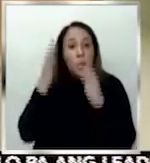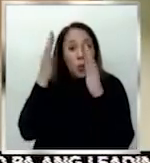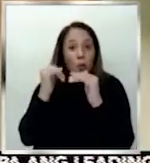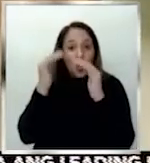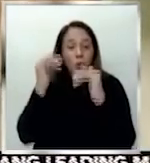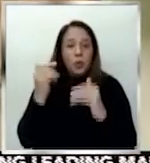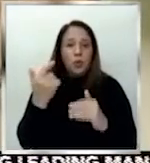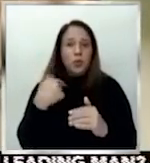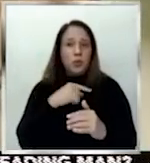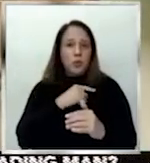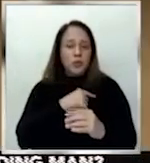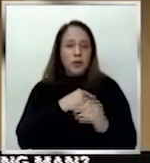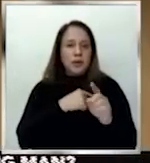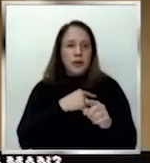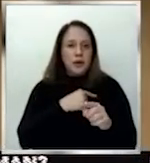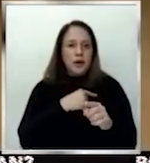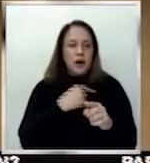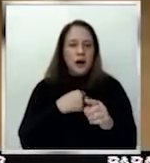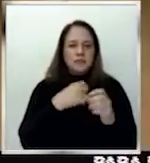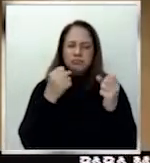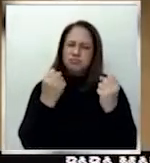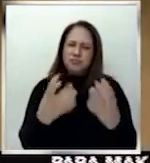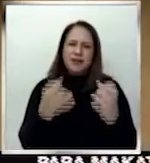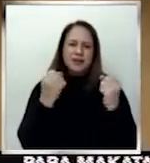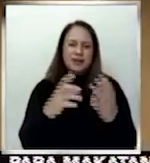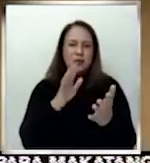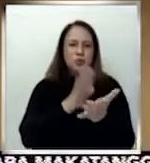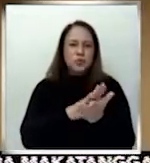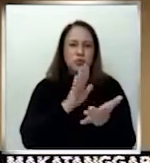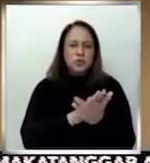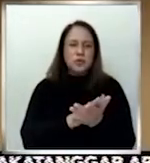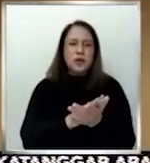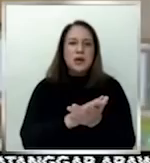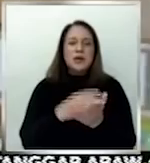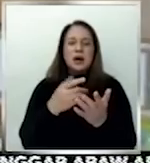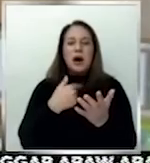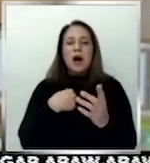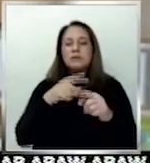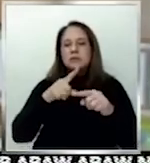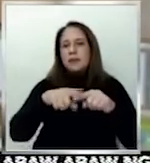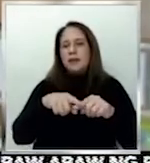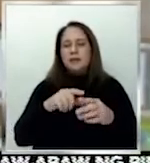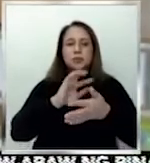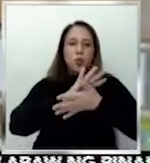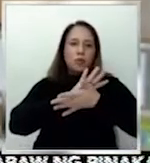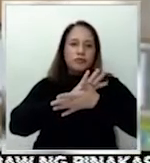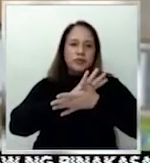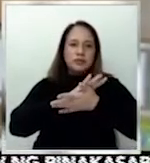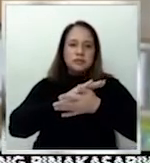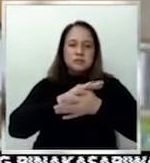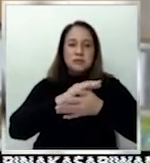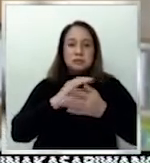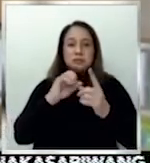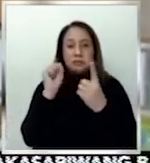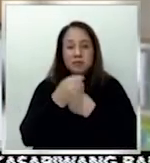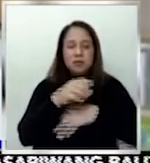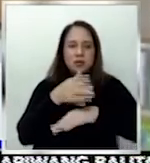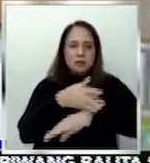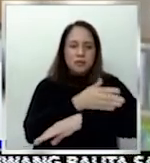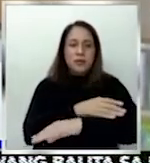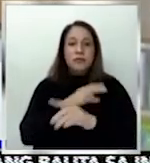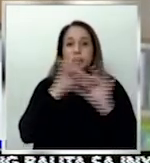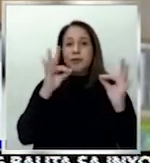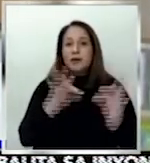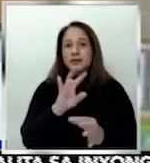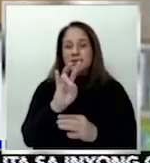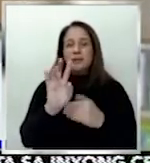as many schools as the COVID situation improves. Sa February 7, magsisimula ang face-to-face